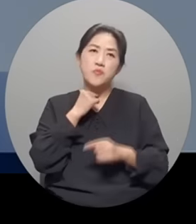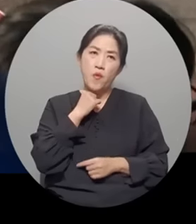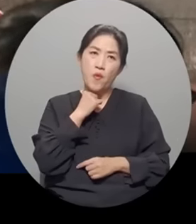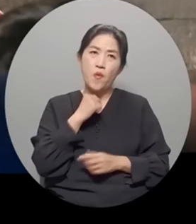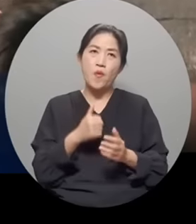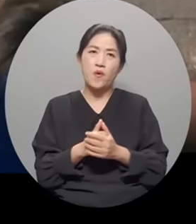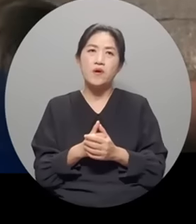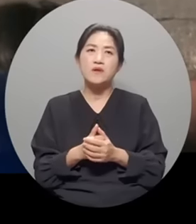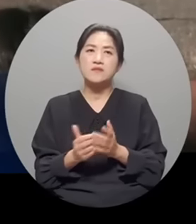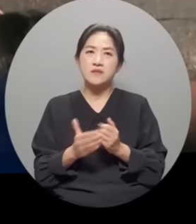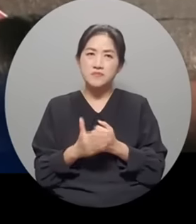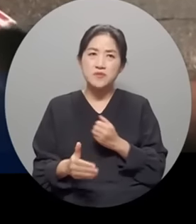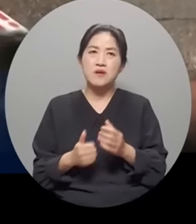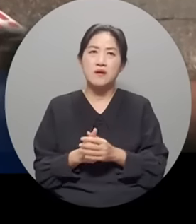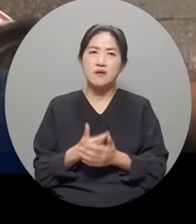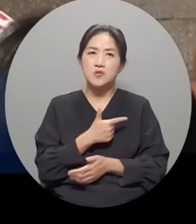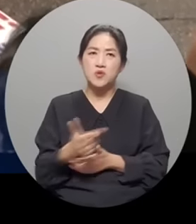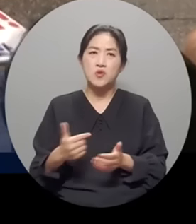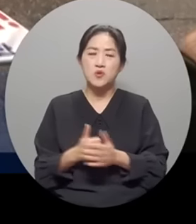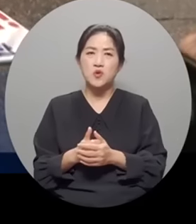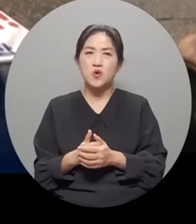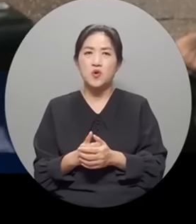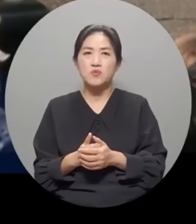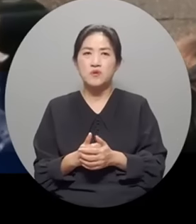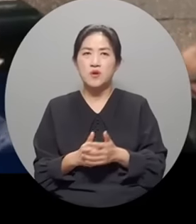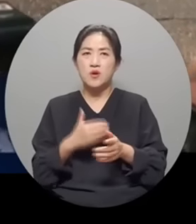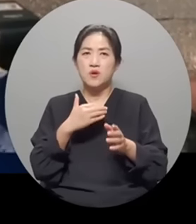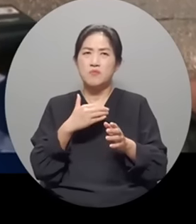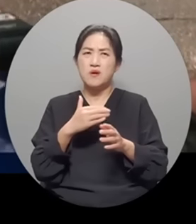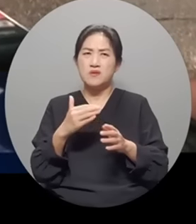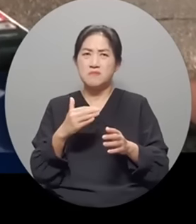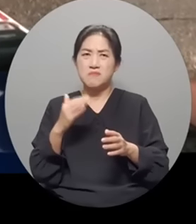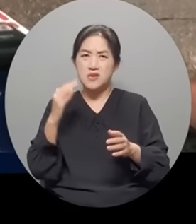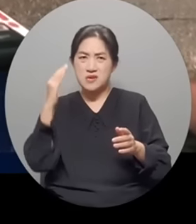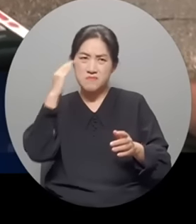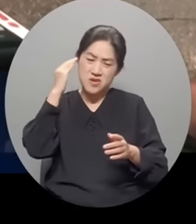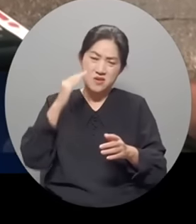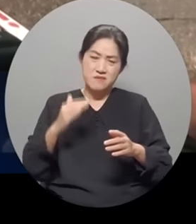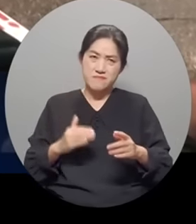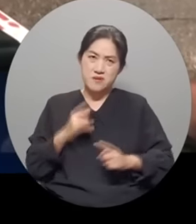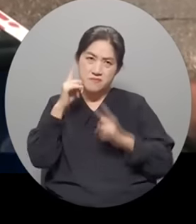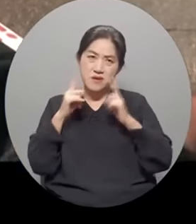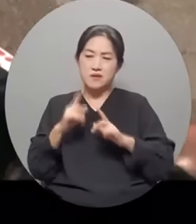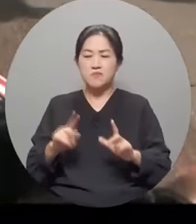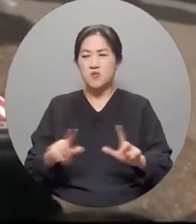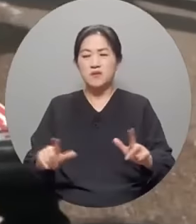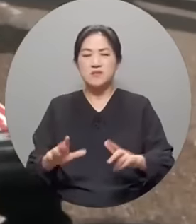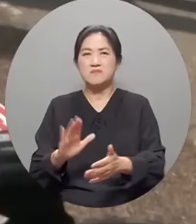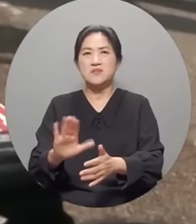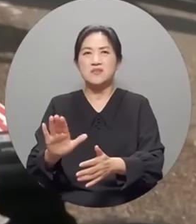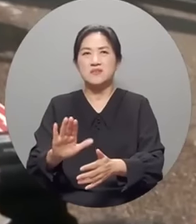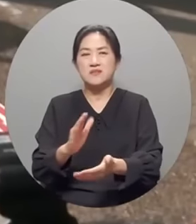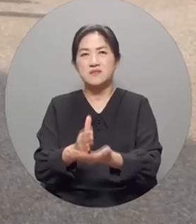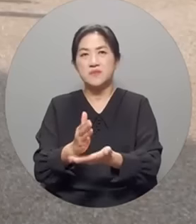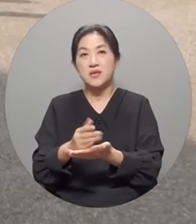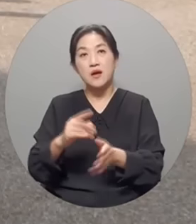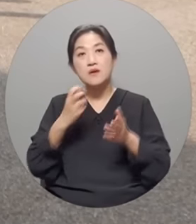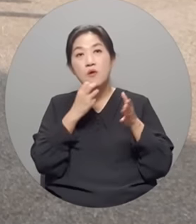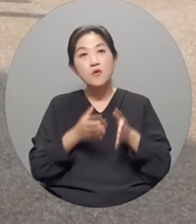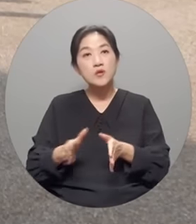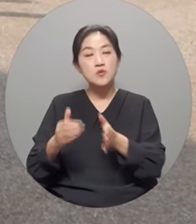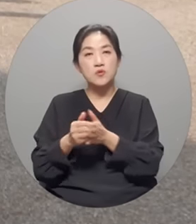그런 그 너무 자극적인 거를 좀 많이 안 했으면 좋겠고요. 경기도는